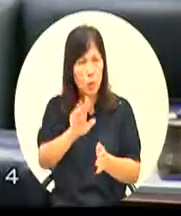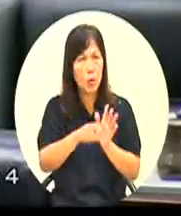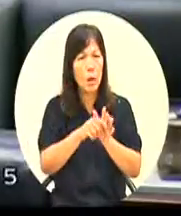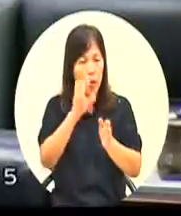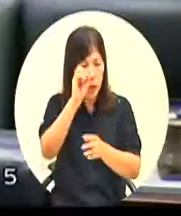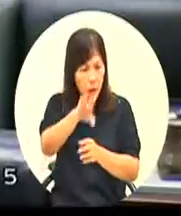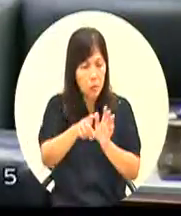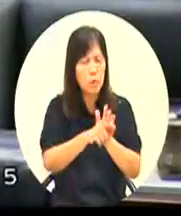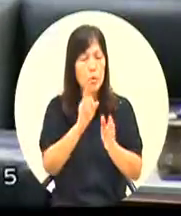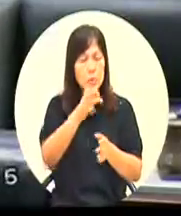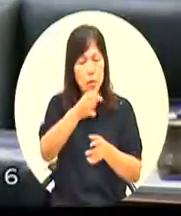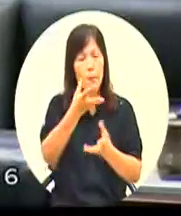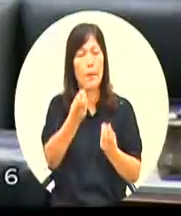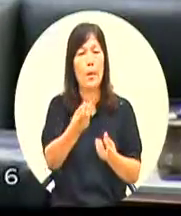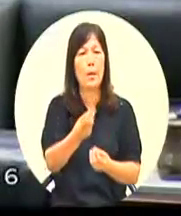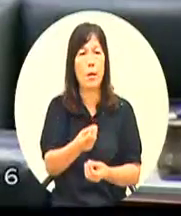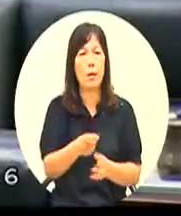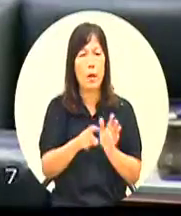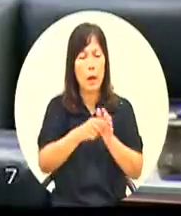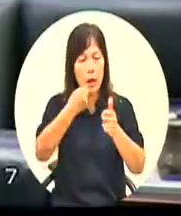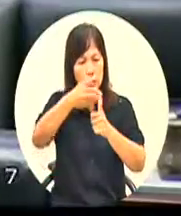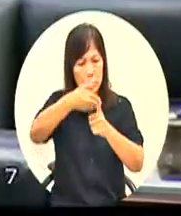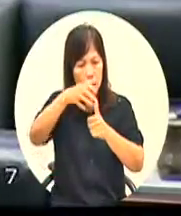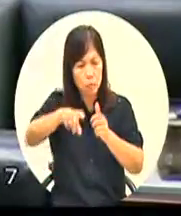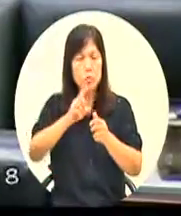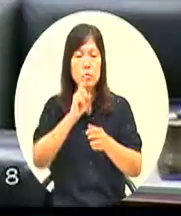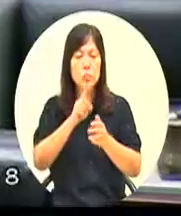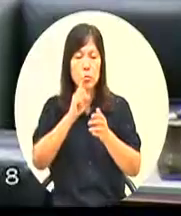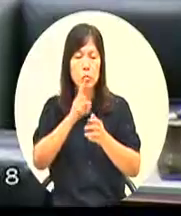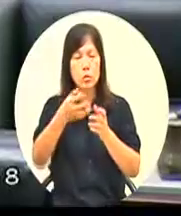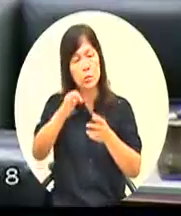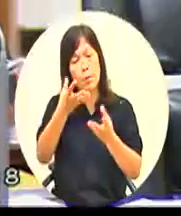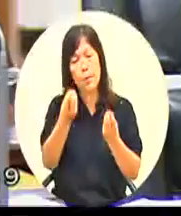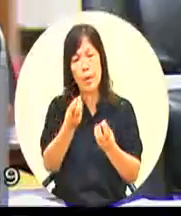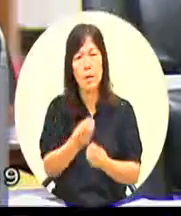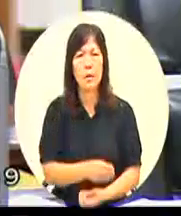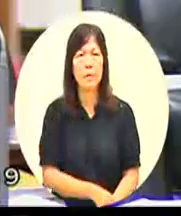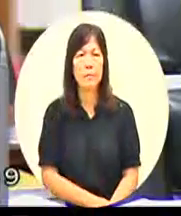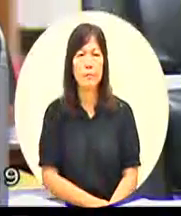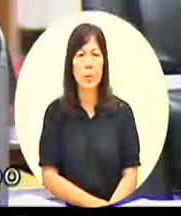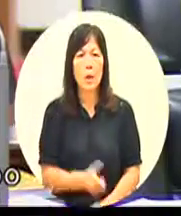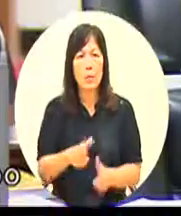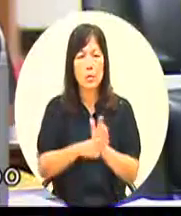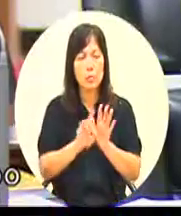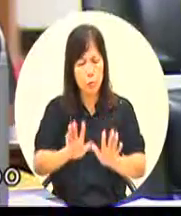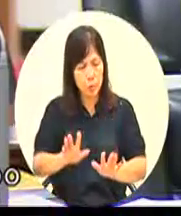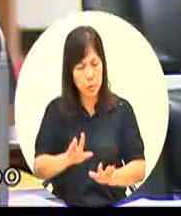没有经费而已，教育局直接跟他讲说没有经费而已，不是说我